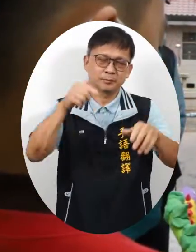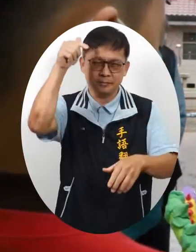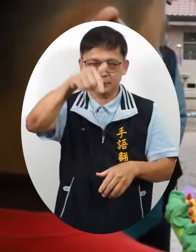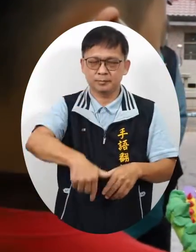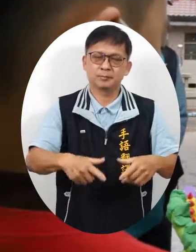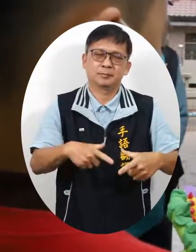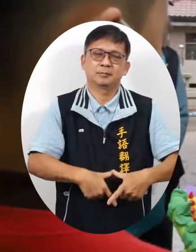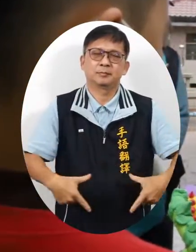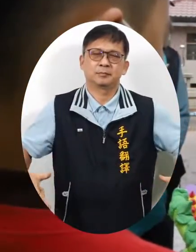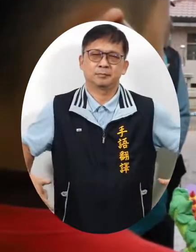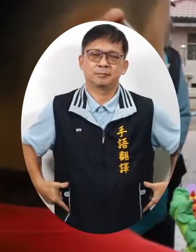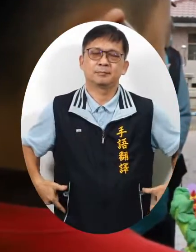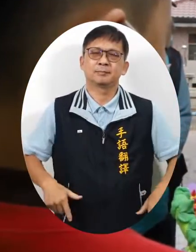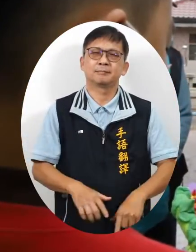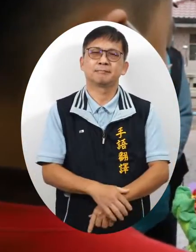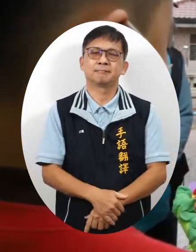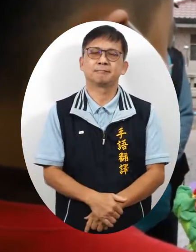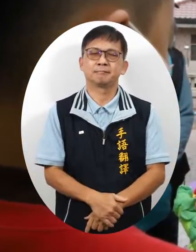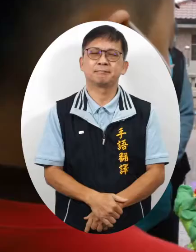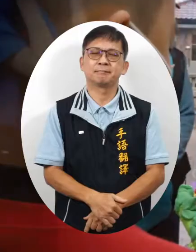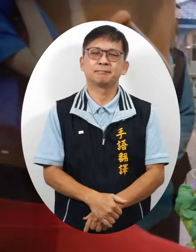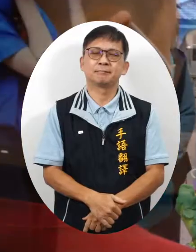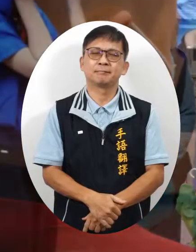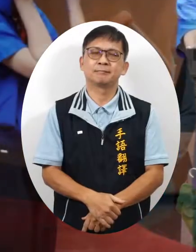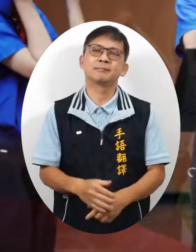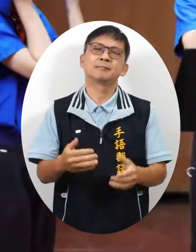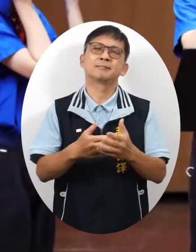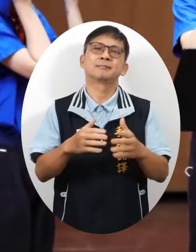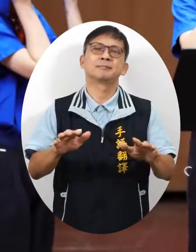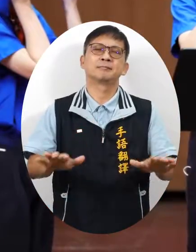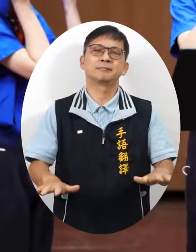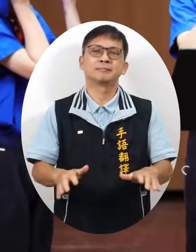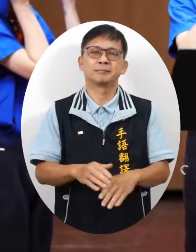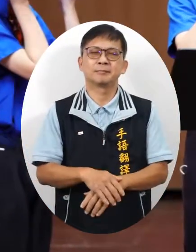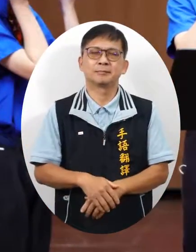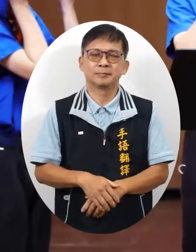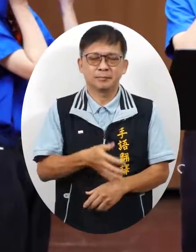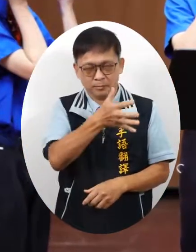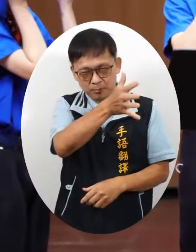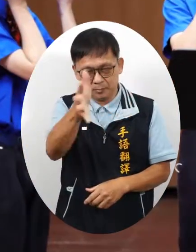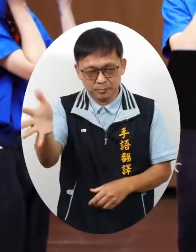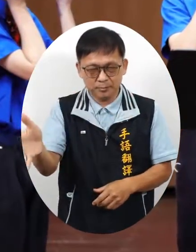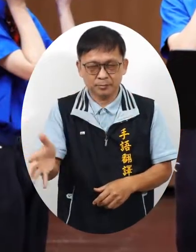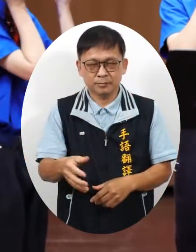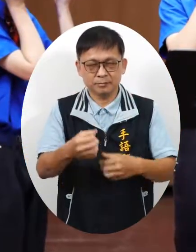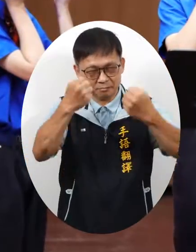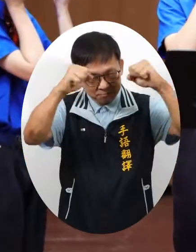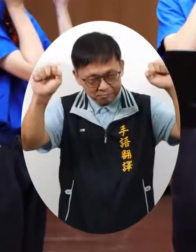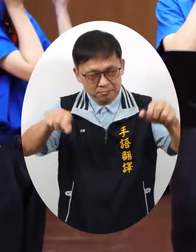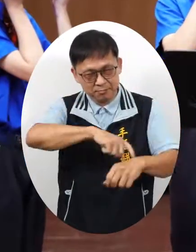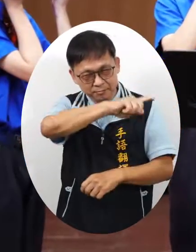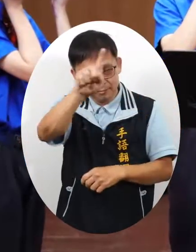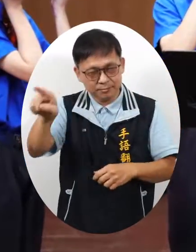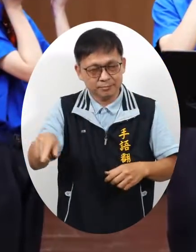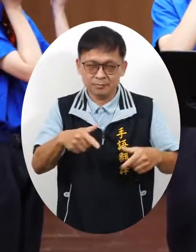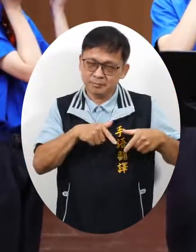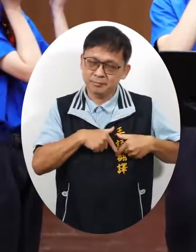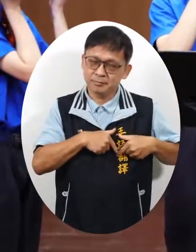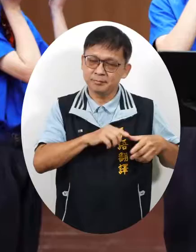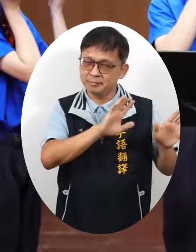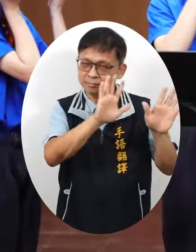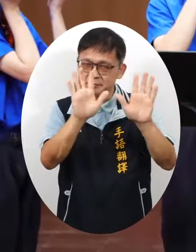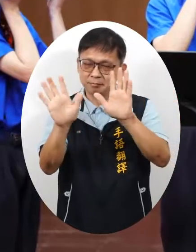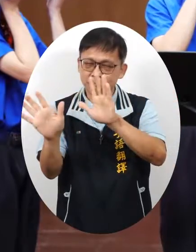个阶段可以更勇敢。在这里我也要问看看我们即将毕业的